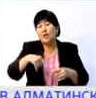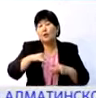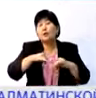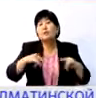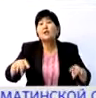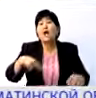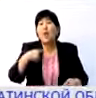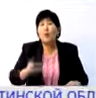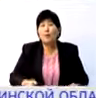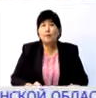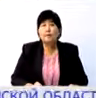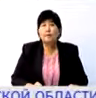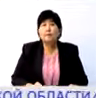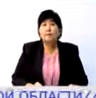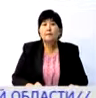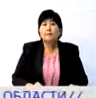столом.